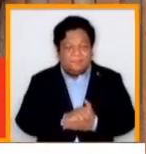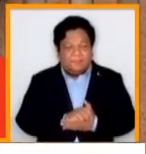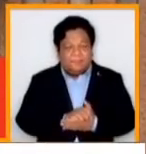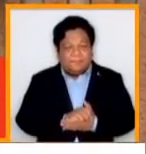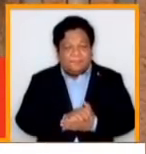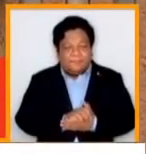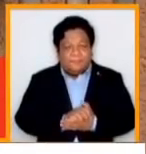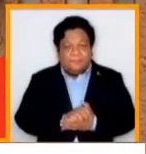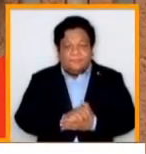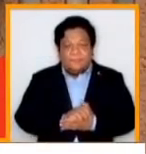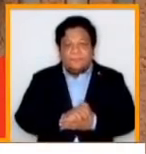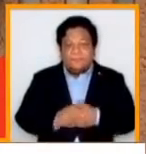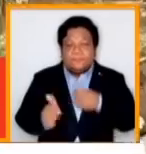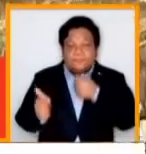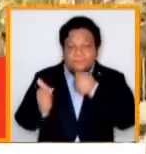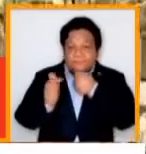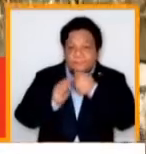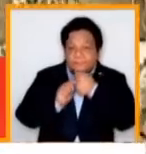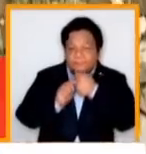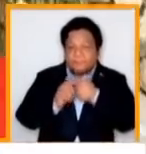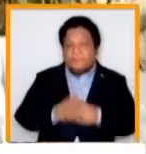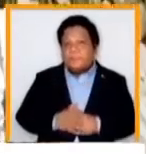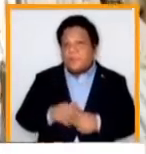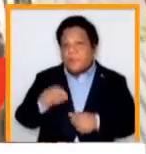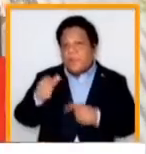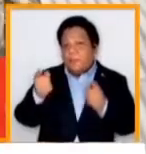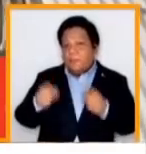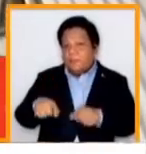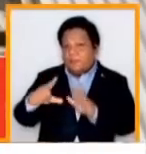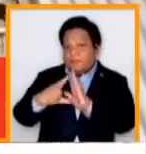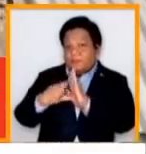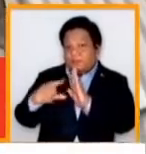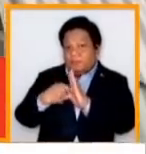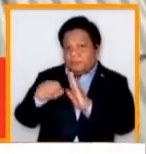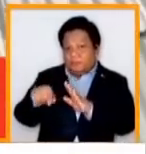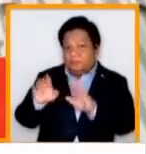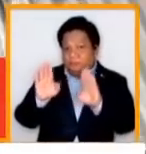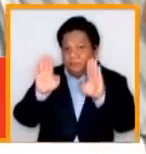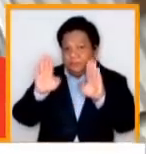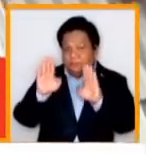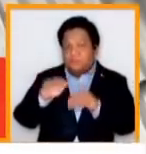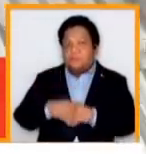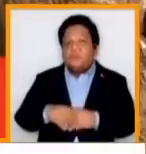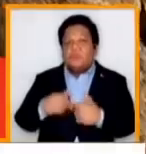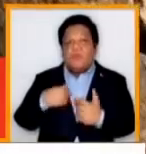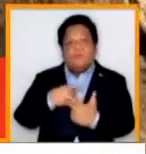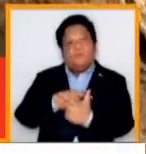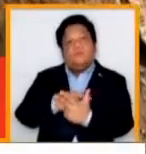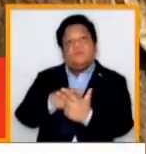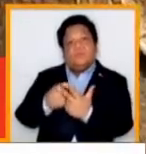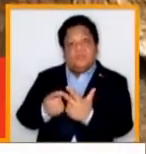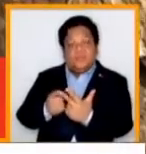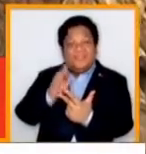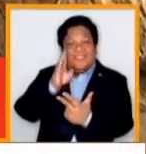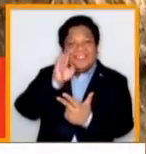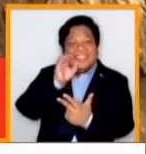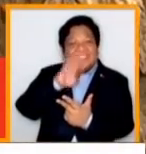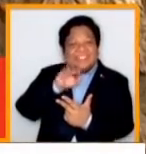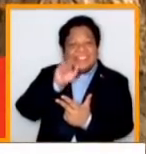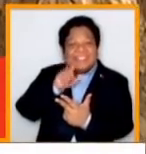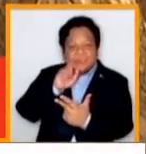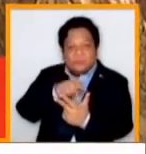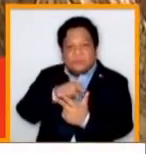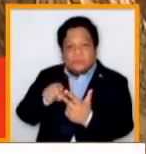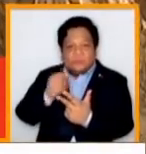Sa Ambyong, La Trinidad, Benguet, labis din ang pagluluksa sa pagpano ng 3 batang magkakapatid. Lunes ng gabi, matapos ang hapunan